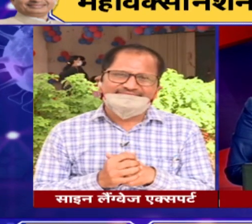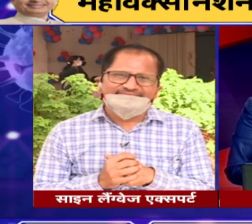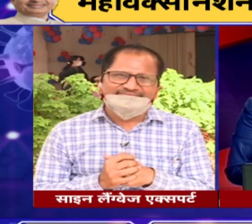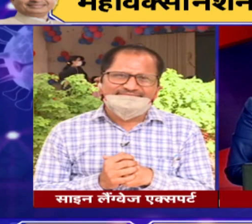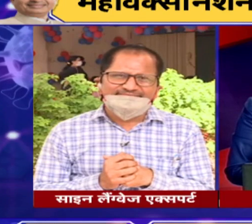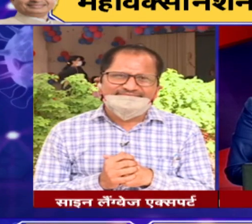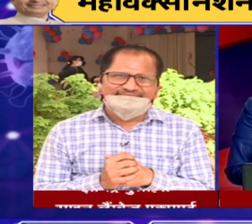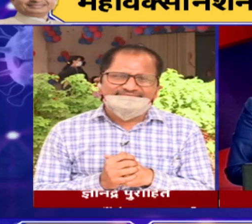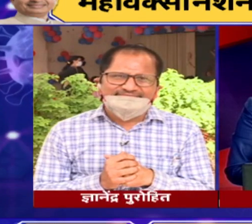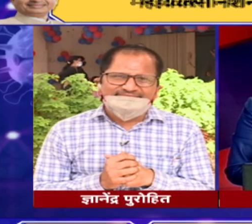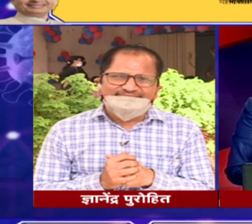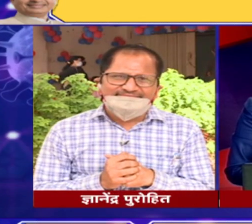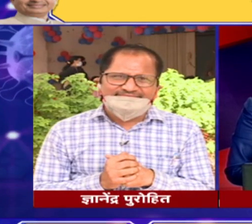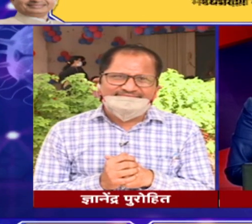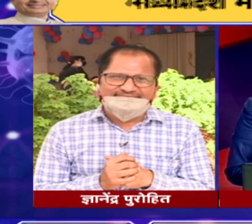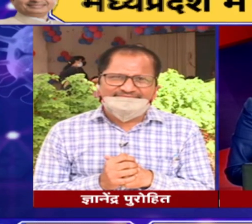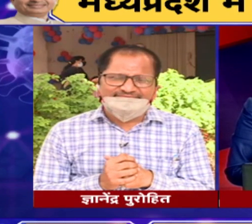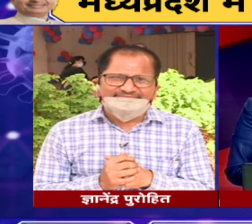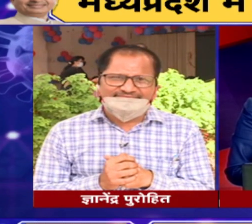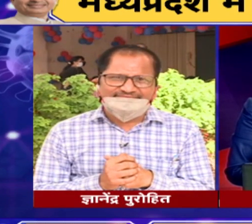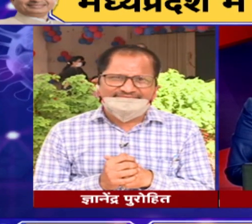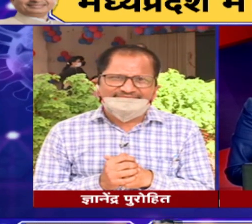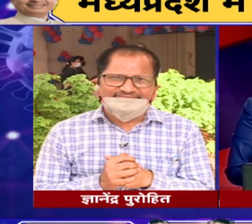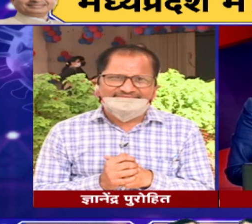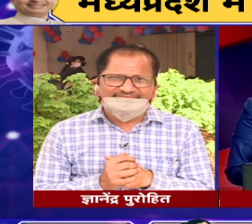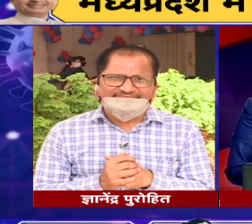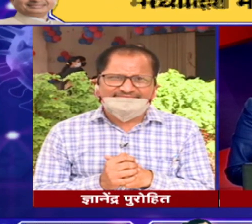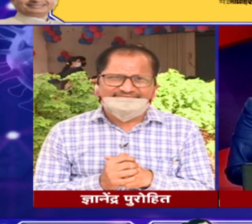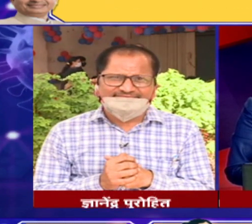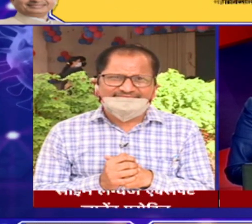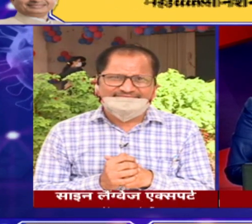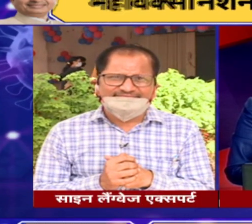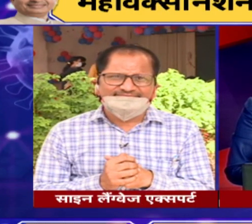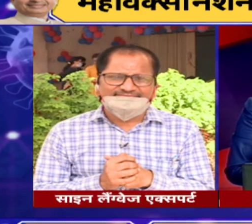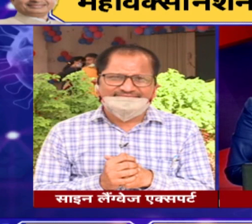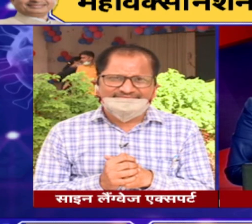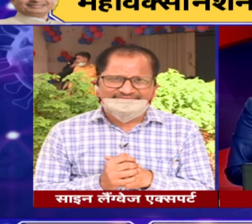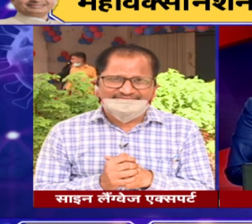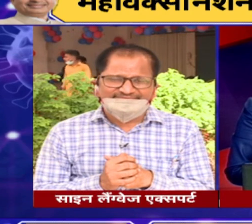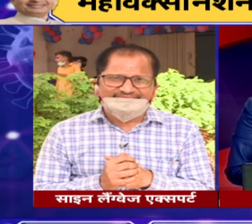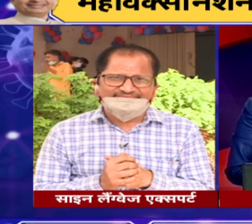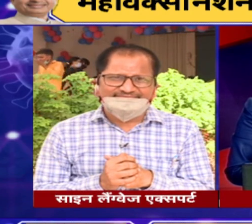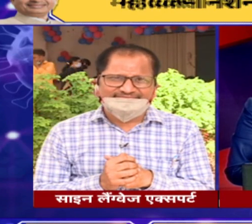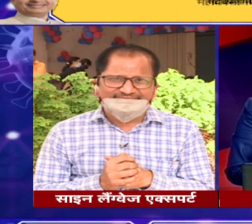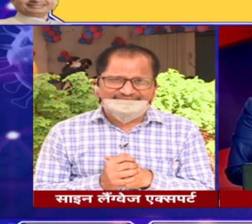देखिए, मैं आपको ये बताऊं कि मन के अंदर सेवा करने का जज्बा होना चाहिए,